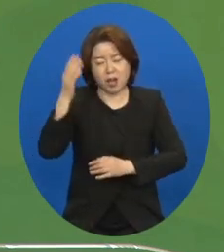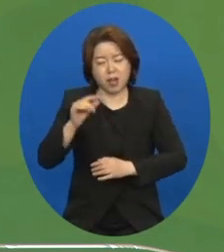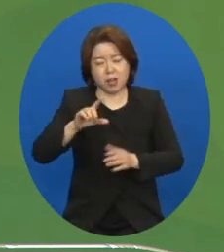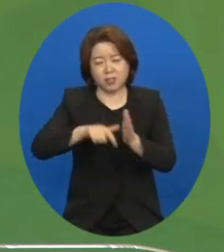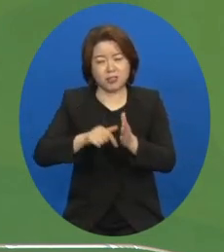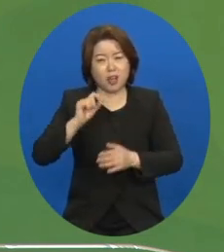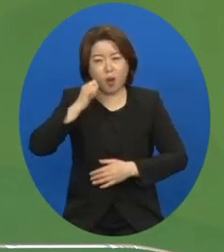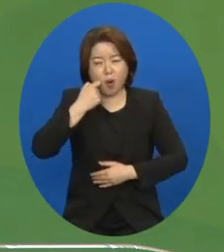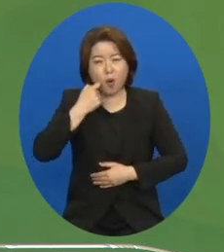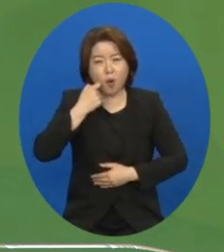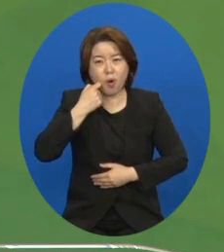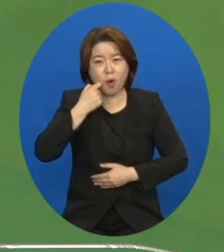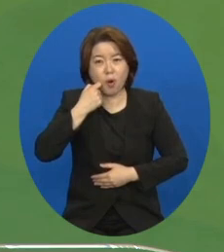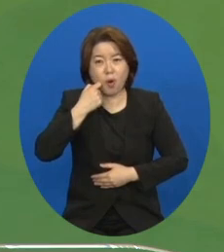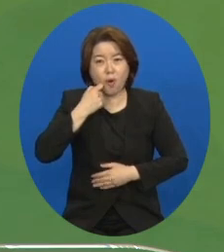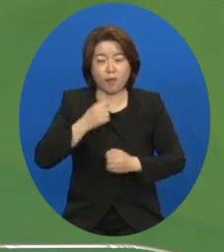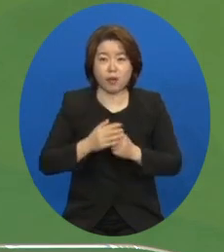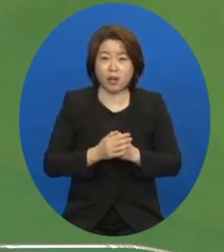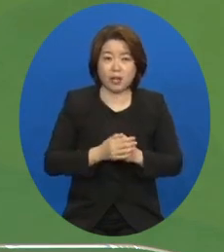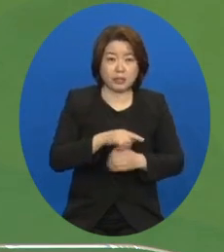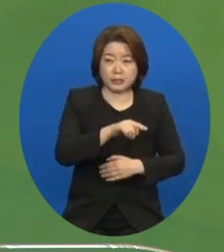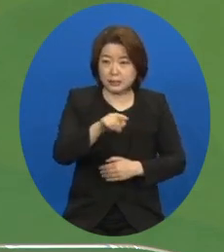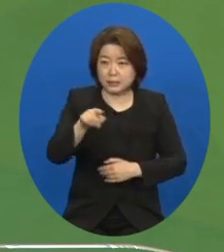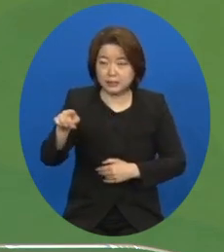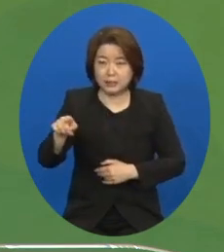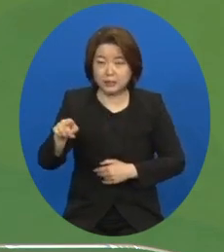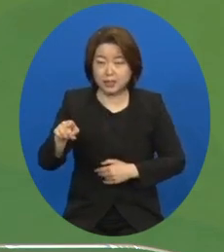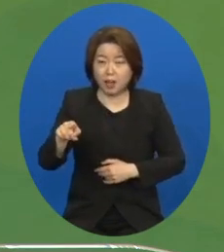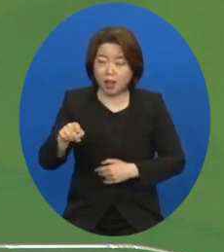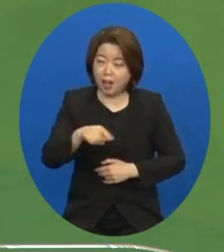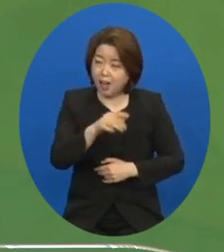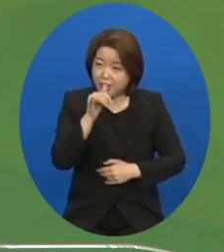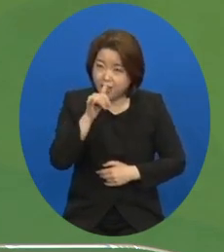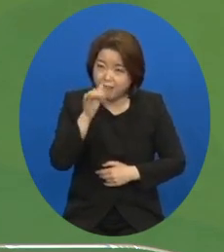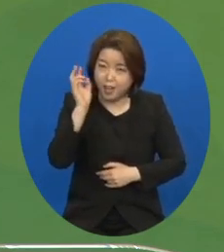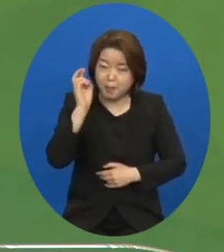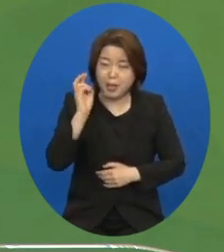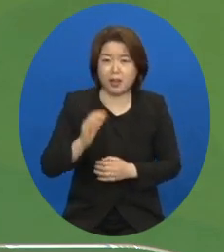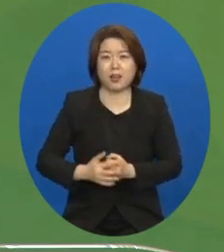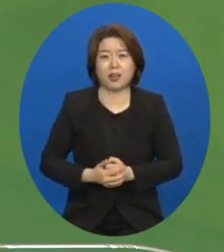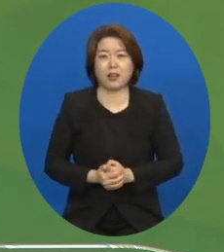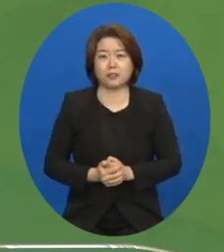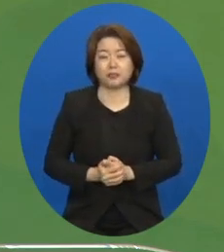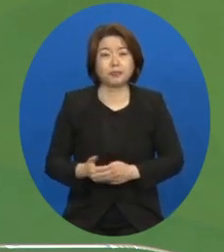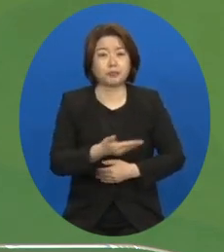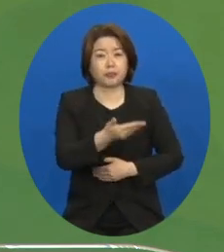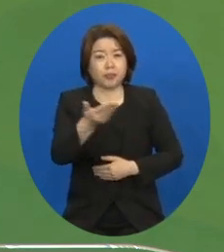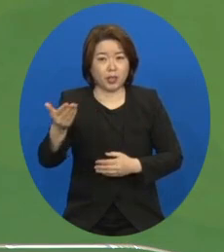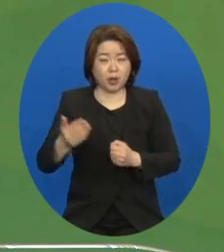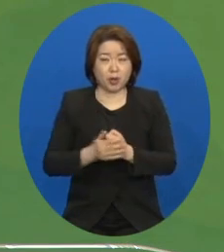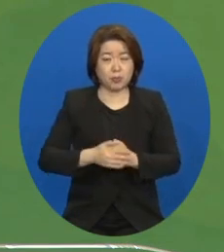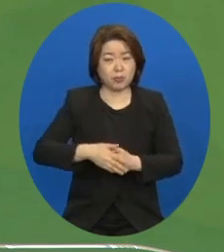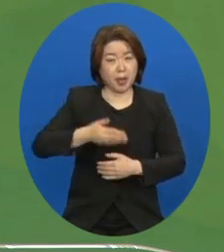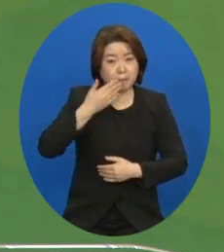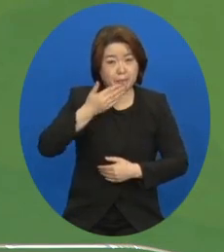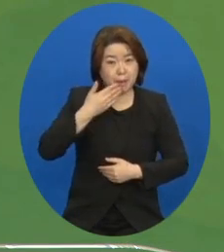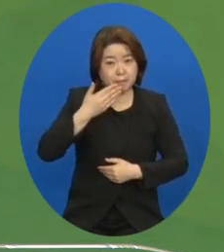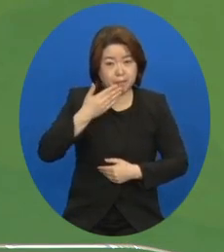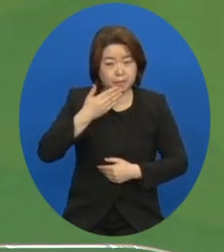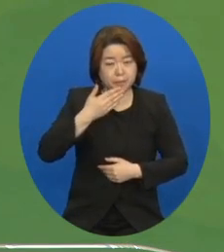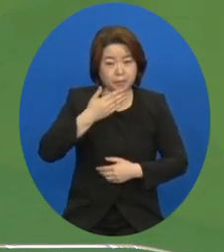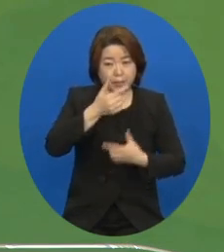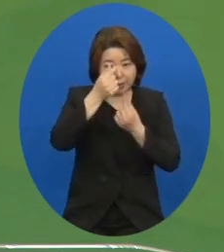갖기가 어렵습니다. 그런 분들이 혹 있으실지 모르겠어요. 여러분, 밥은 때에 따라